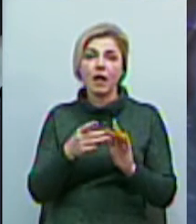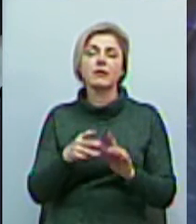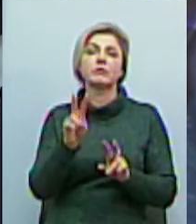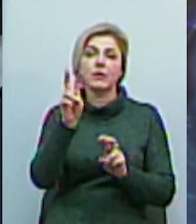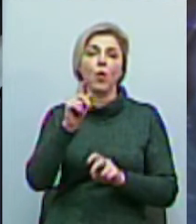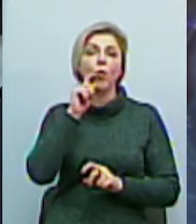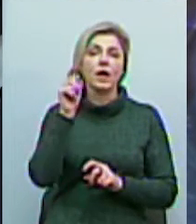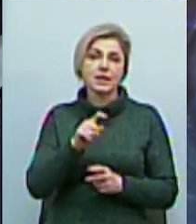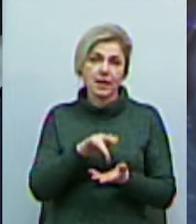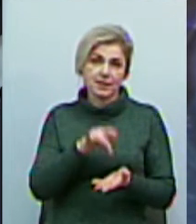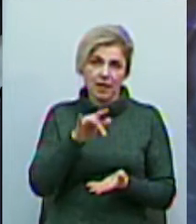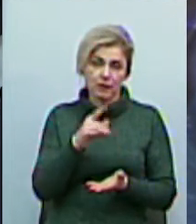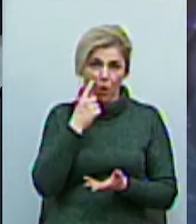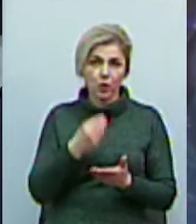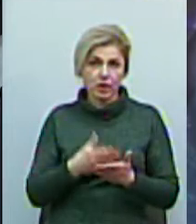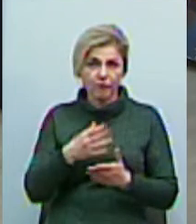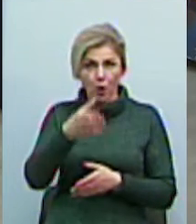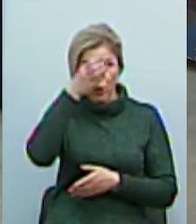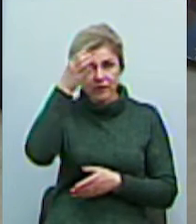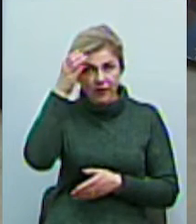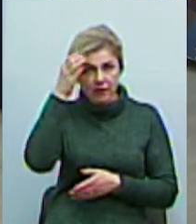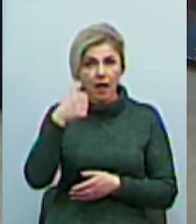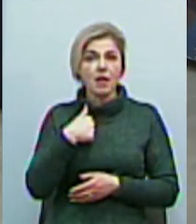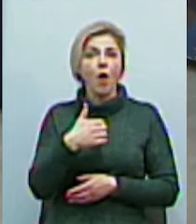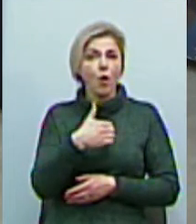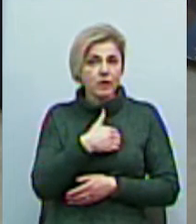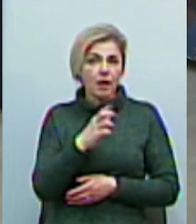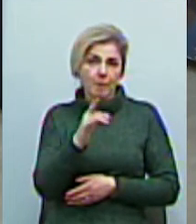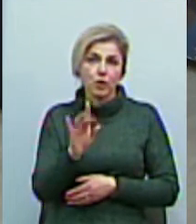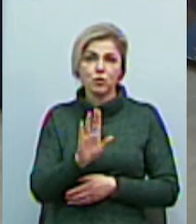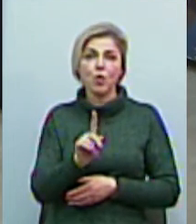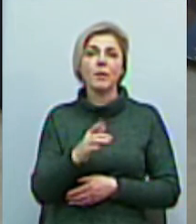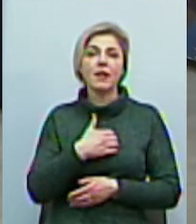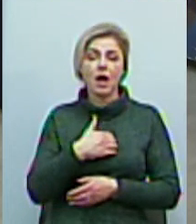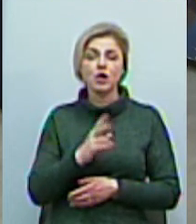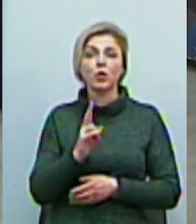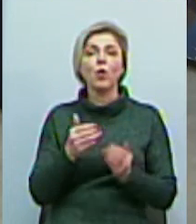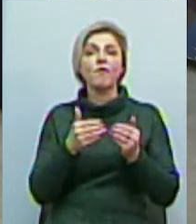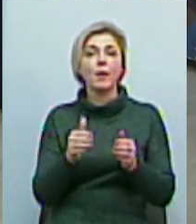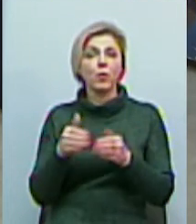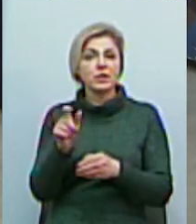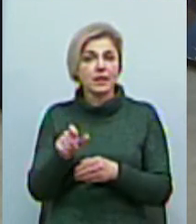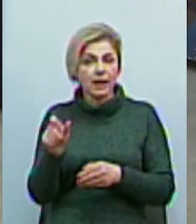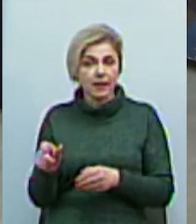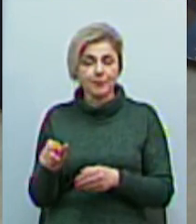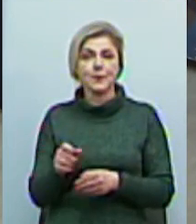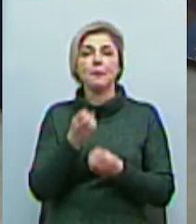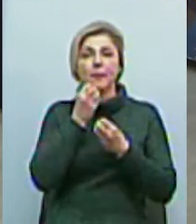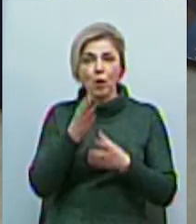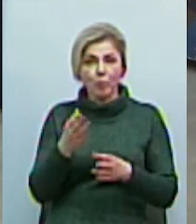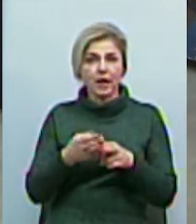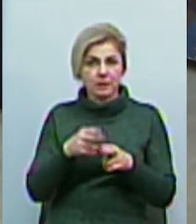Українського центру оцінювання якості освіти. Я хотіла б, щоб наші абітурієнти, наші випускники добре